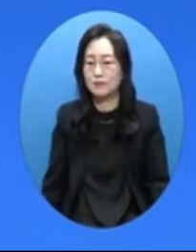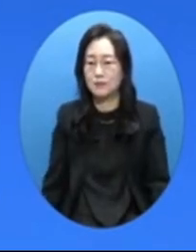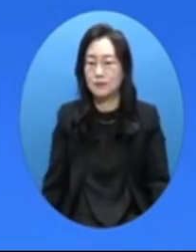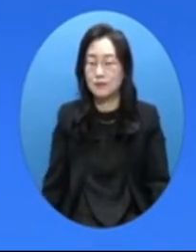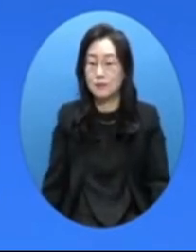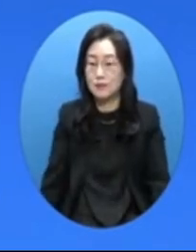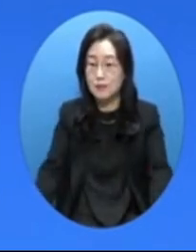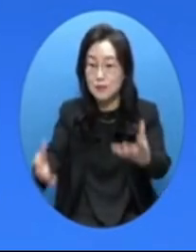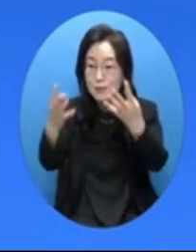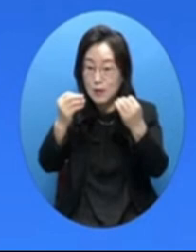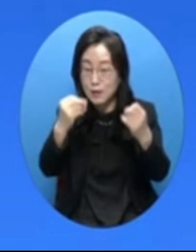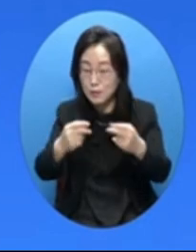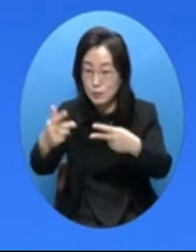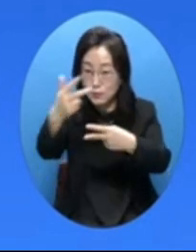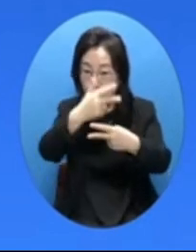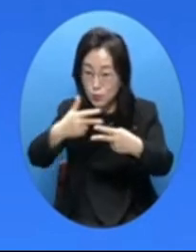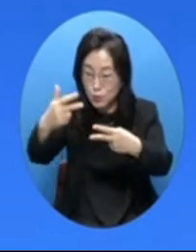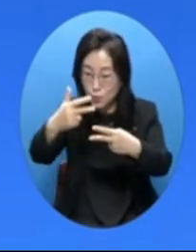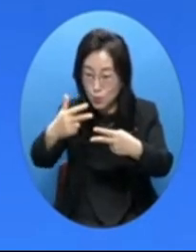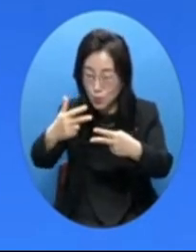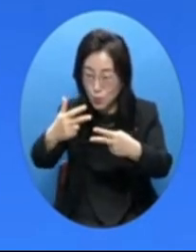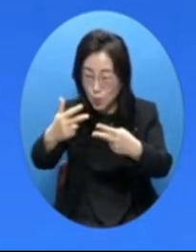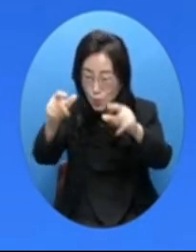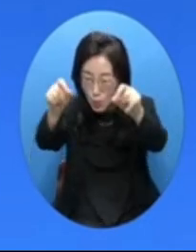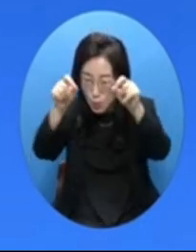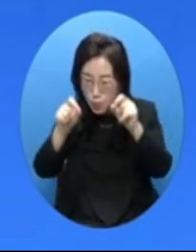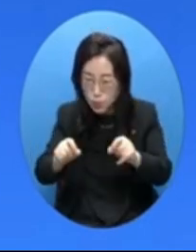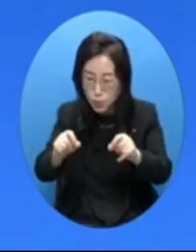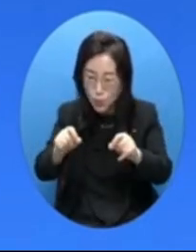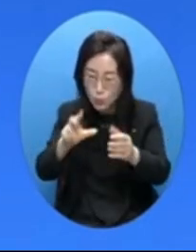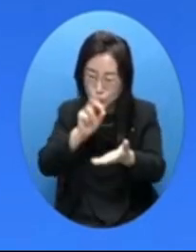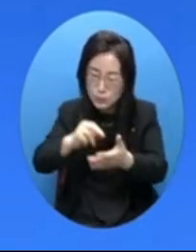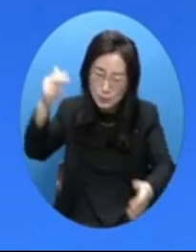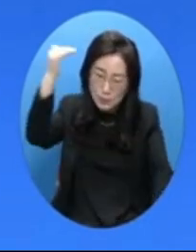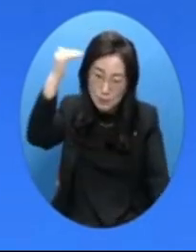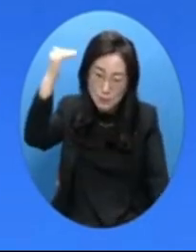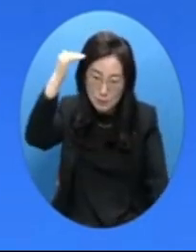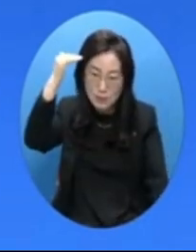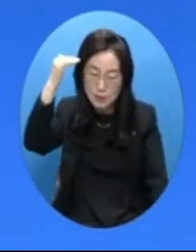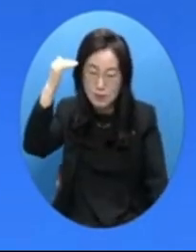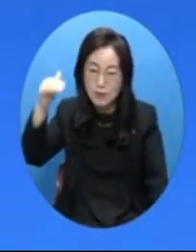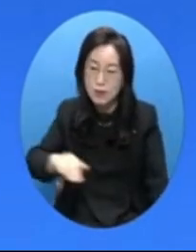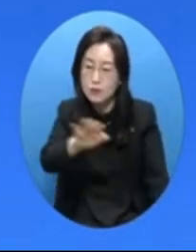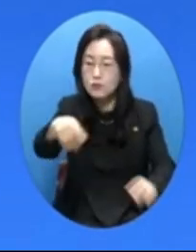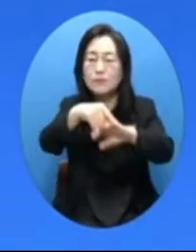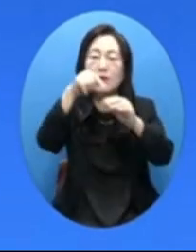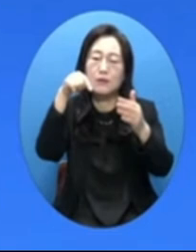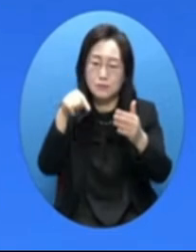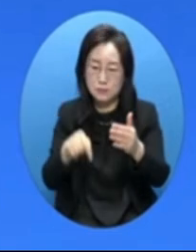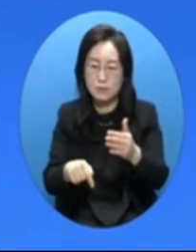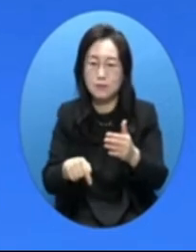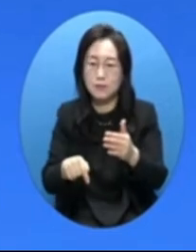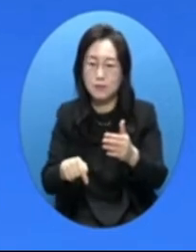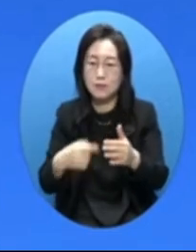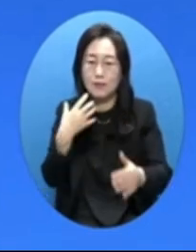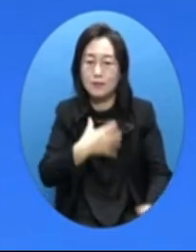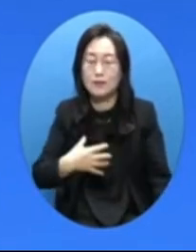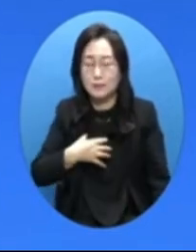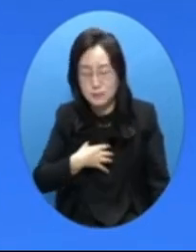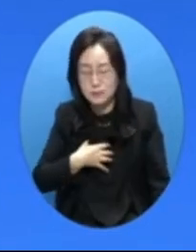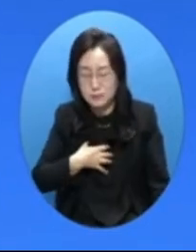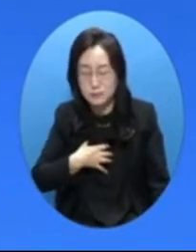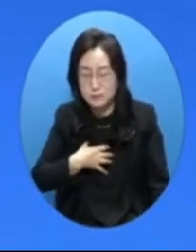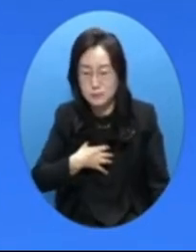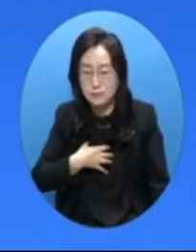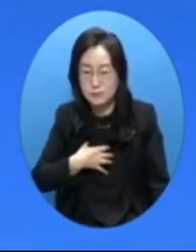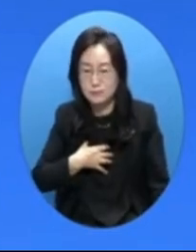많은 여리고가 우리 앞에서 우리 앞을 가로막고 있어서 우리 마음 가운데 염려 그것이 걱정을